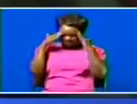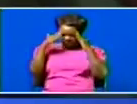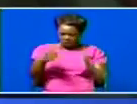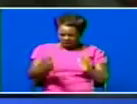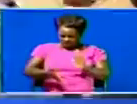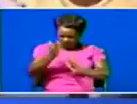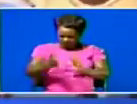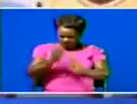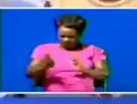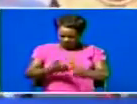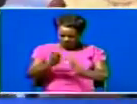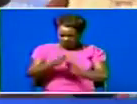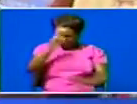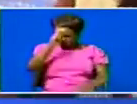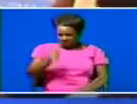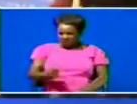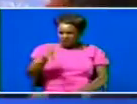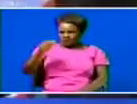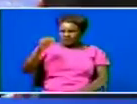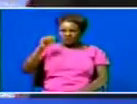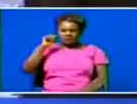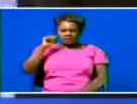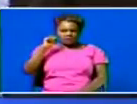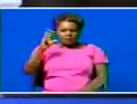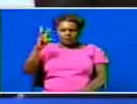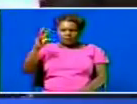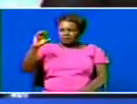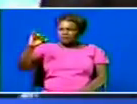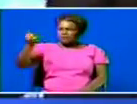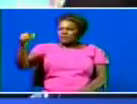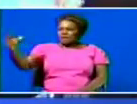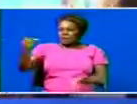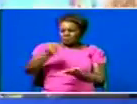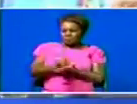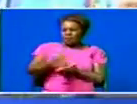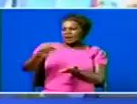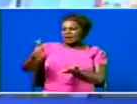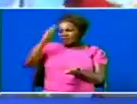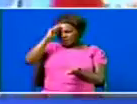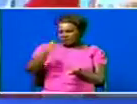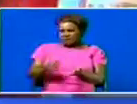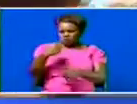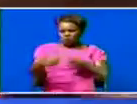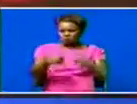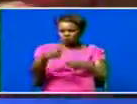kwa uharaka ili jaji mkuu David Maraga apate fursa ya kumteua jaji mwingine kuendelea na kesi hiyo.